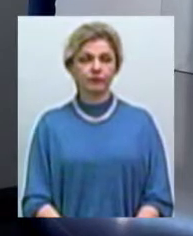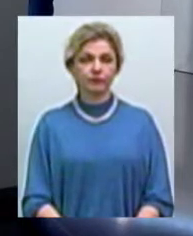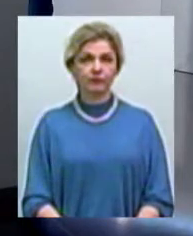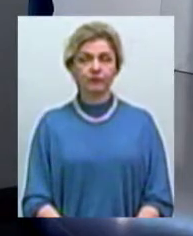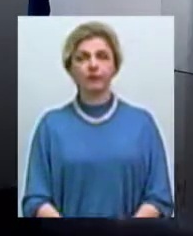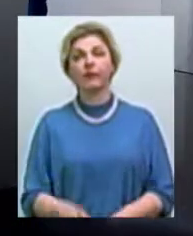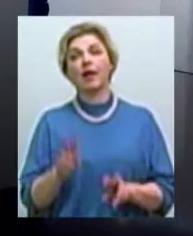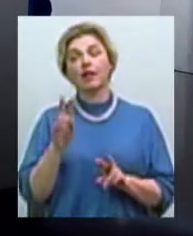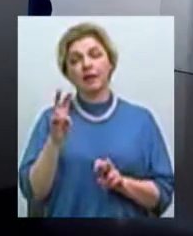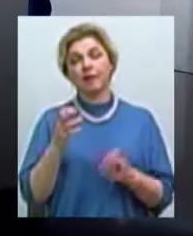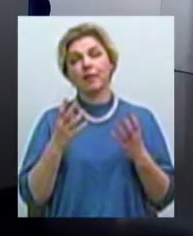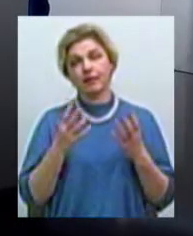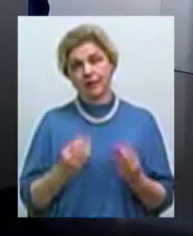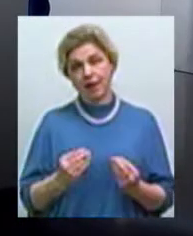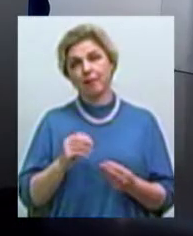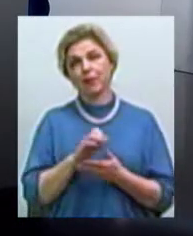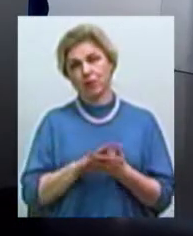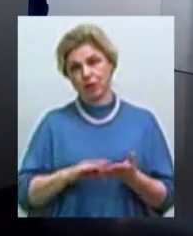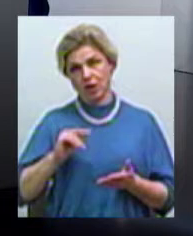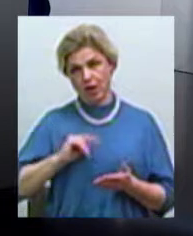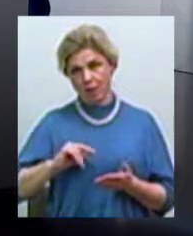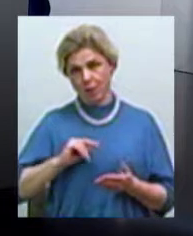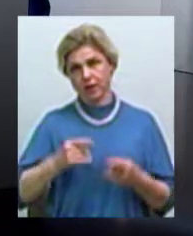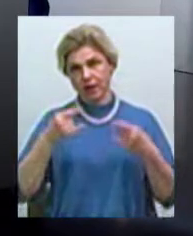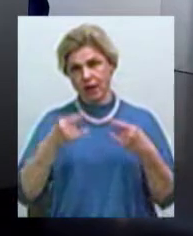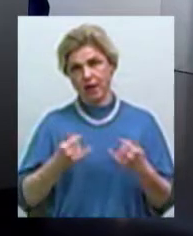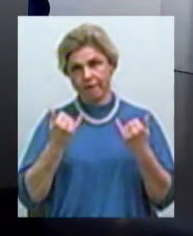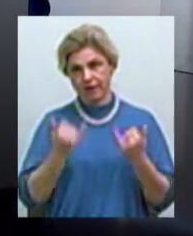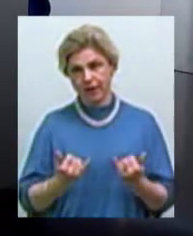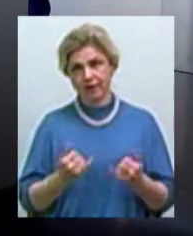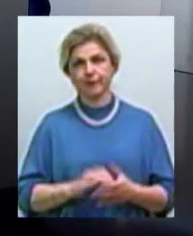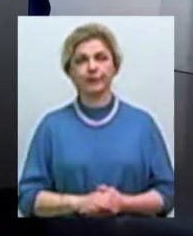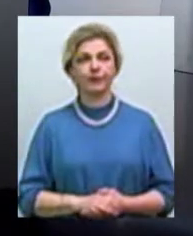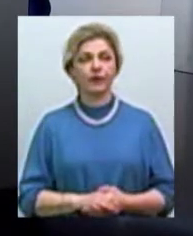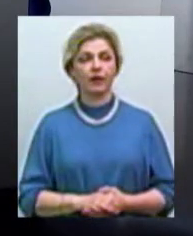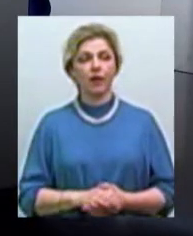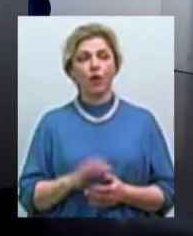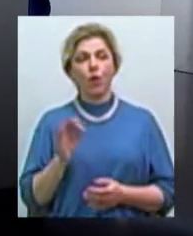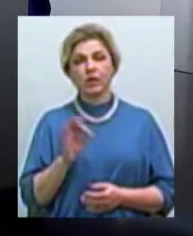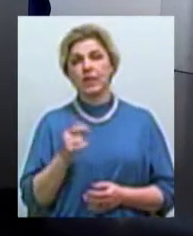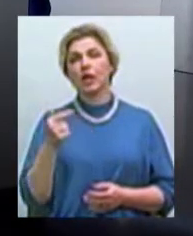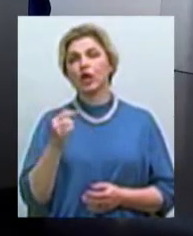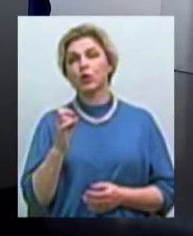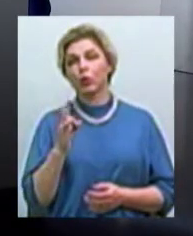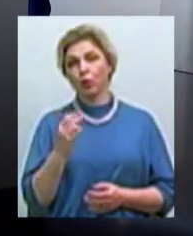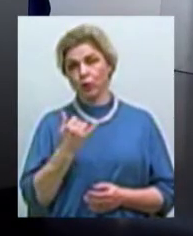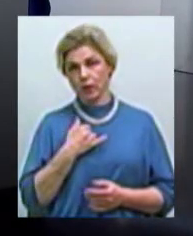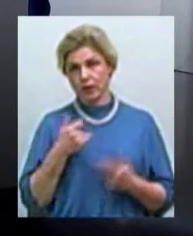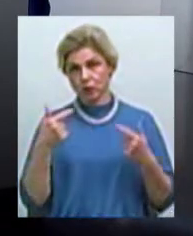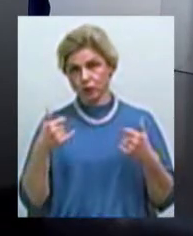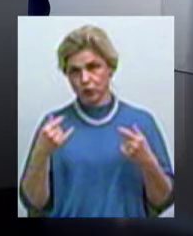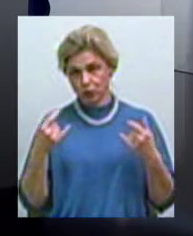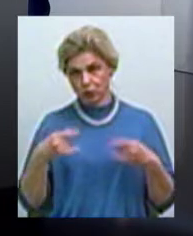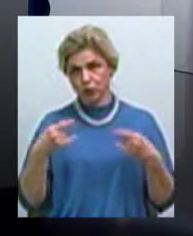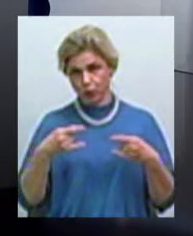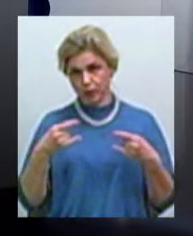Це тема дня. Ми працюємо в прямому ефірі. Транспортний контроль на Миколаївщині – тема нашого ефіру. І Олександр Гринюк у нас в студії. Олександр